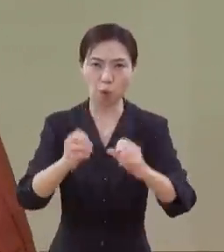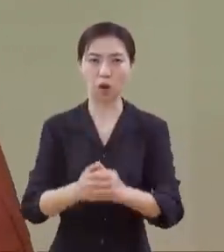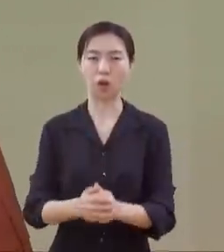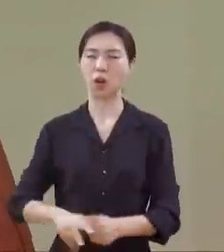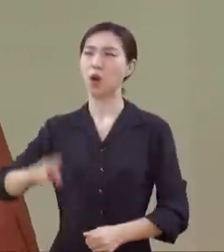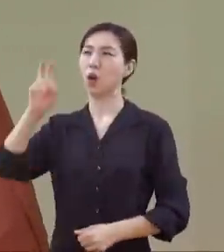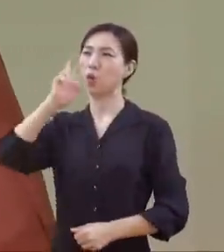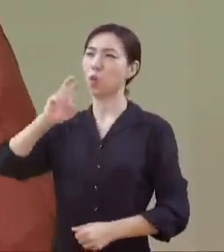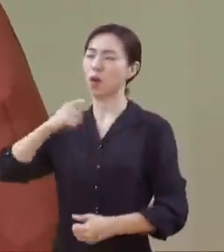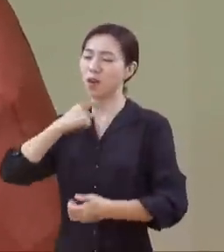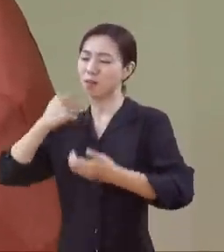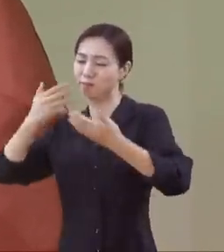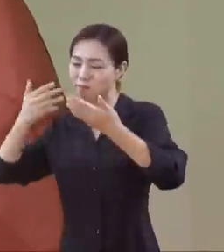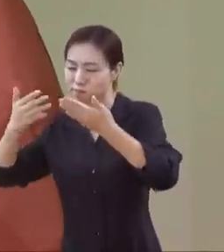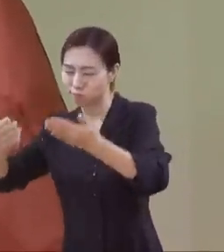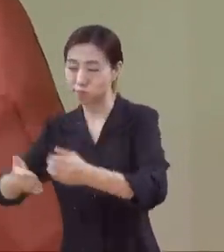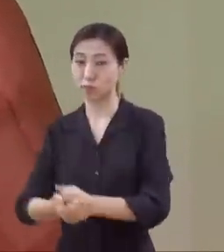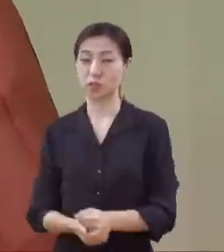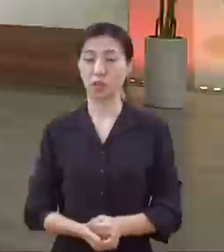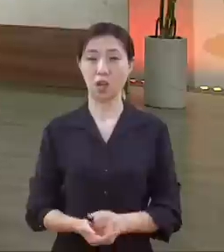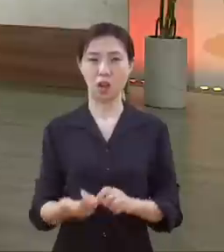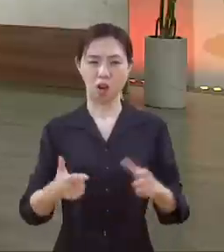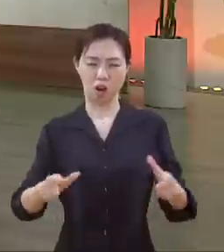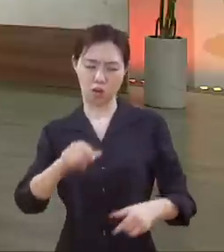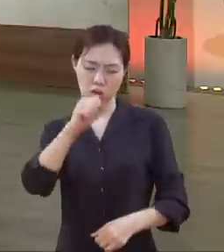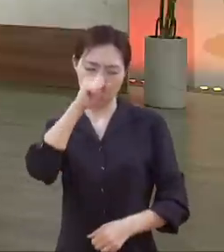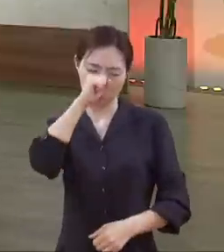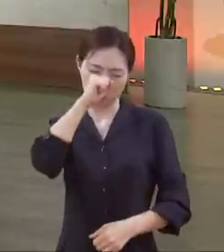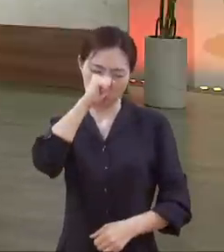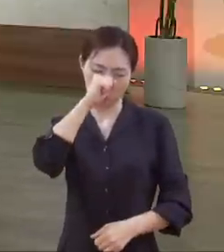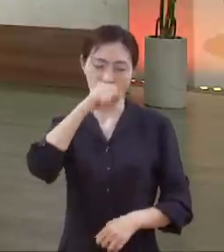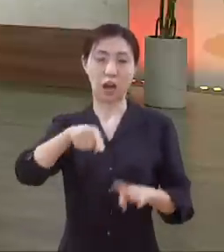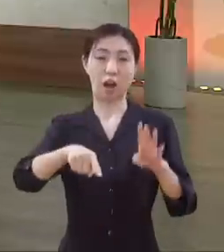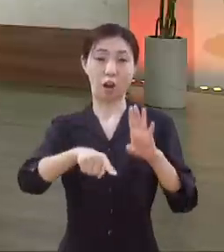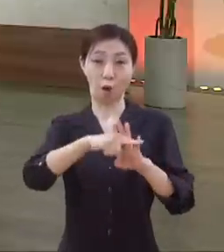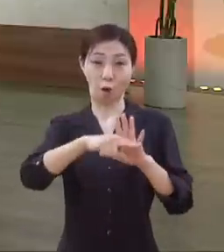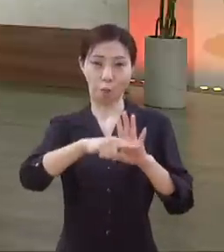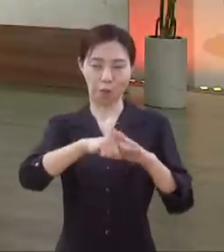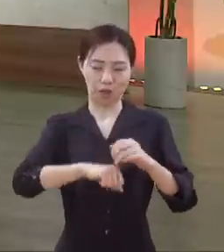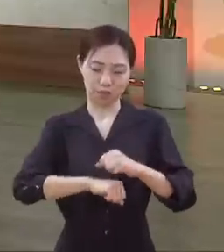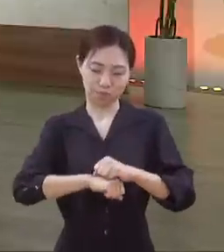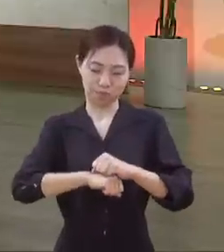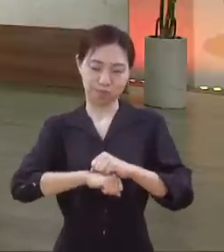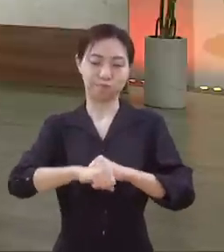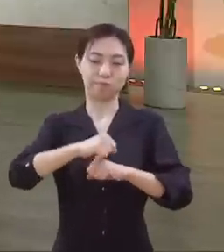많은 이제 공덕을 닦으셨는데 그래서 그런지